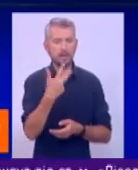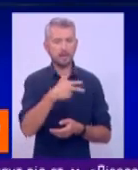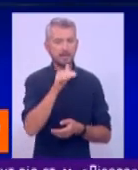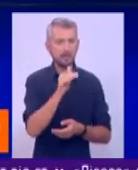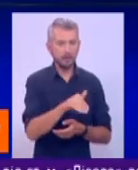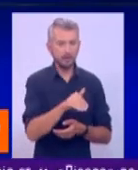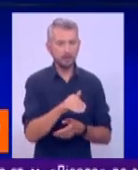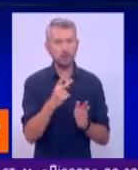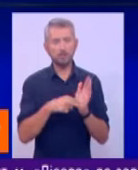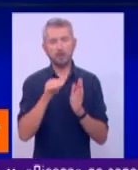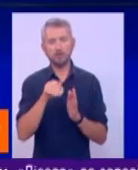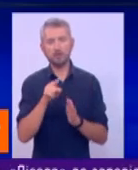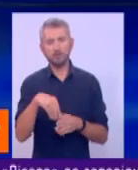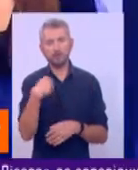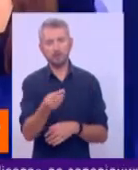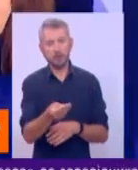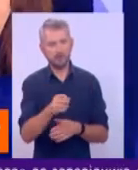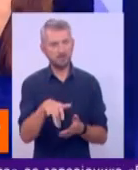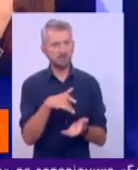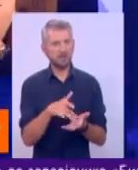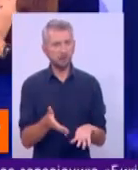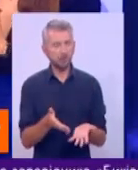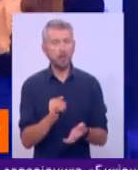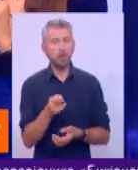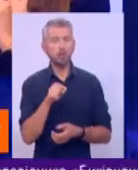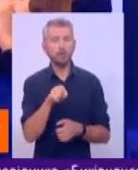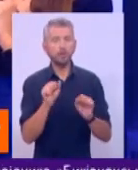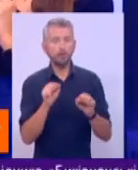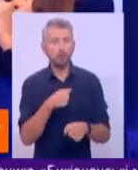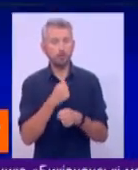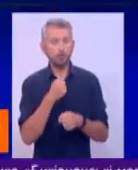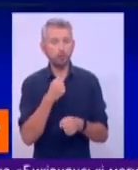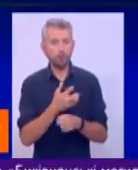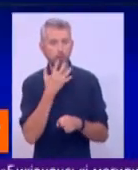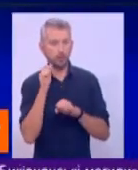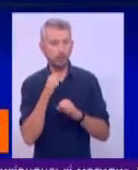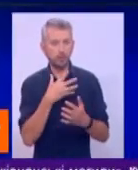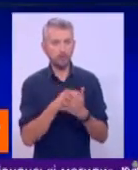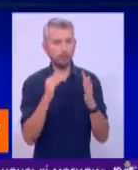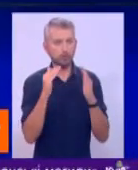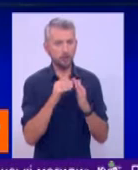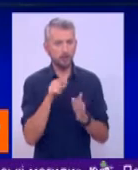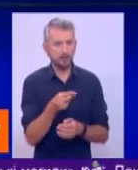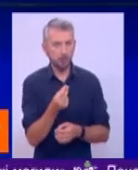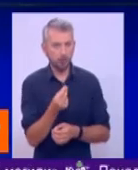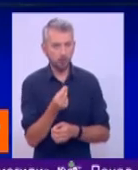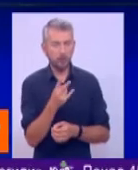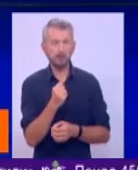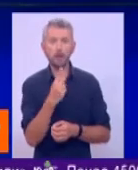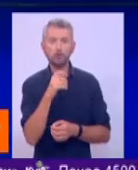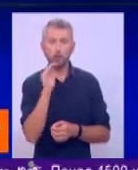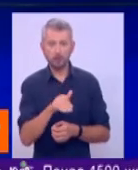тисяч, 70 тисяч вам дасть місто. І тоді ви зможете зробити утеплення свого будинку на ці кошти, на 100